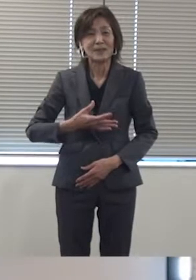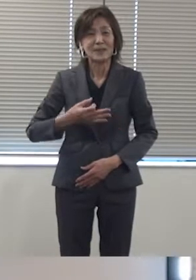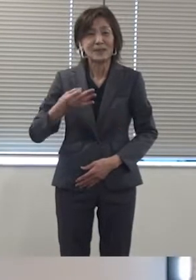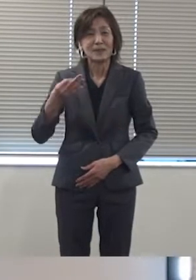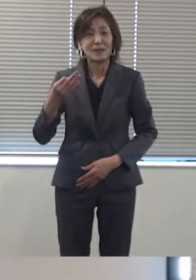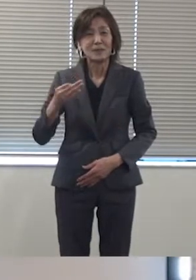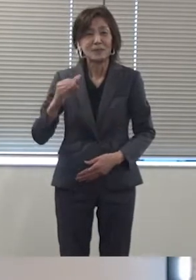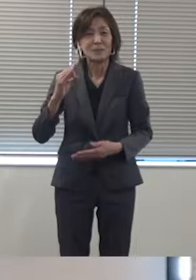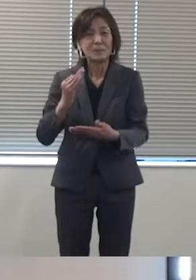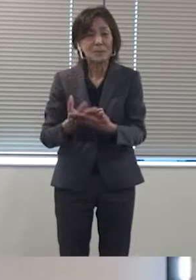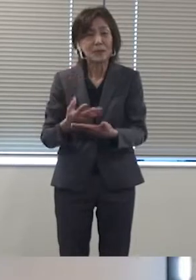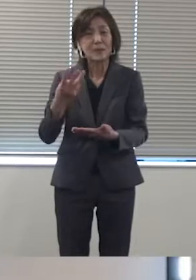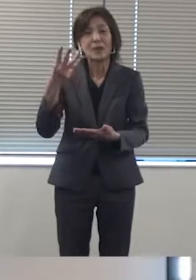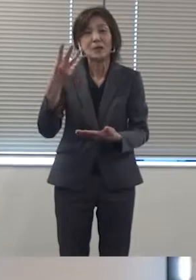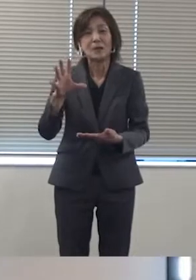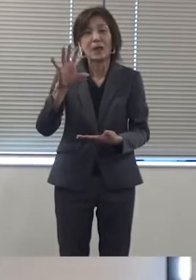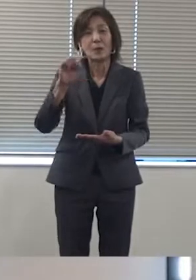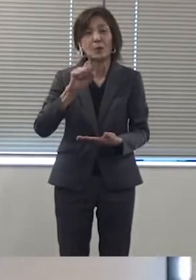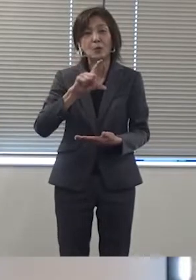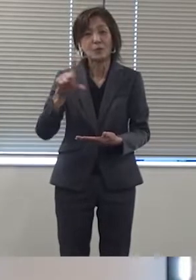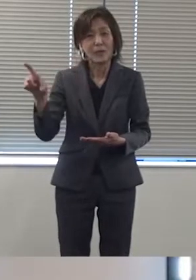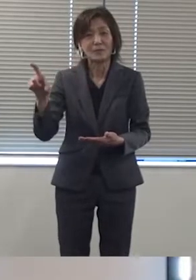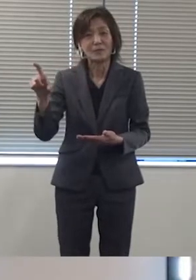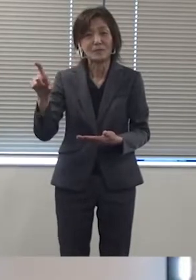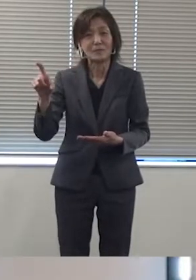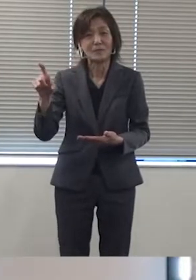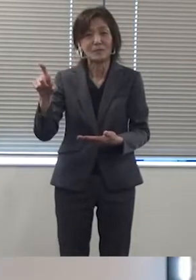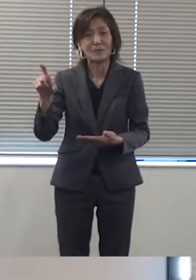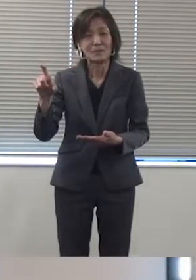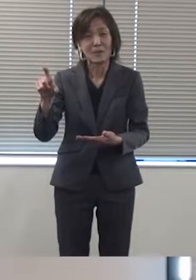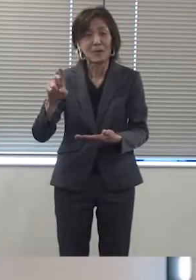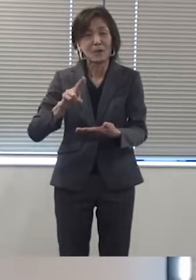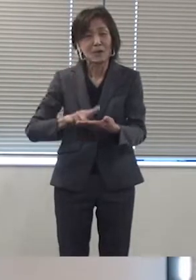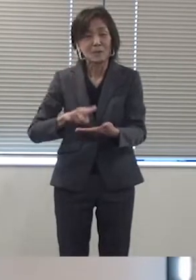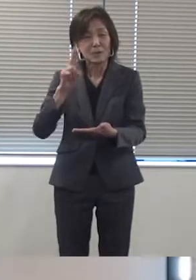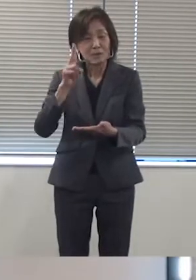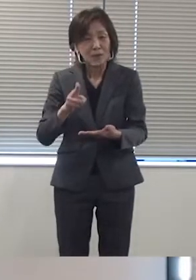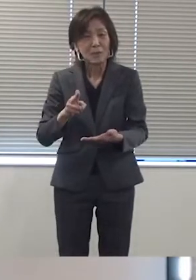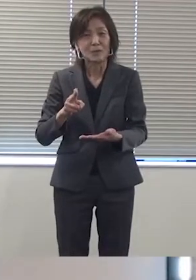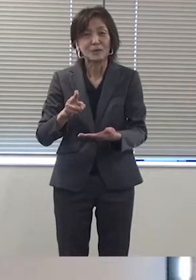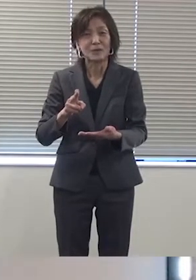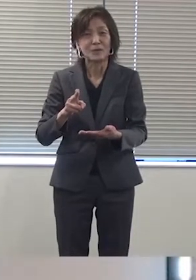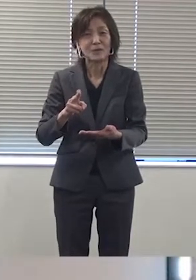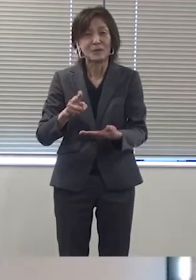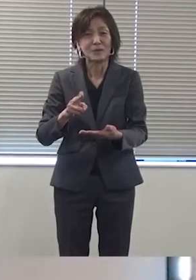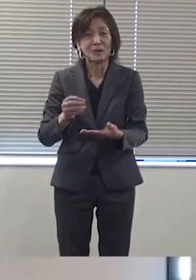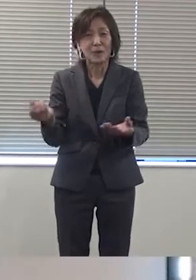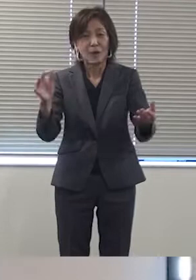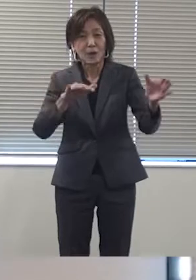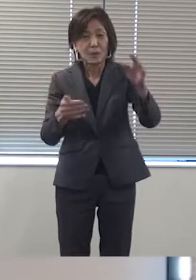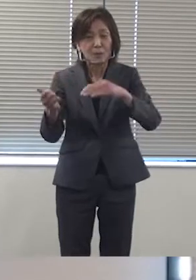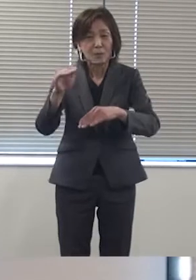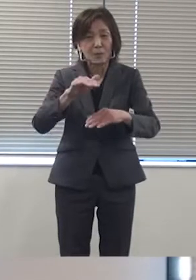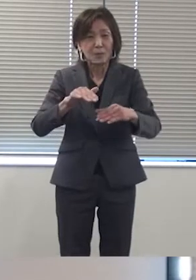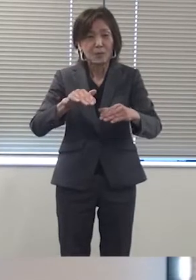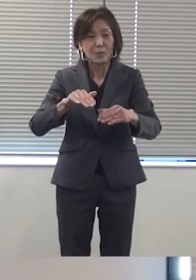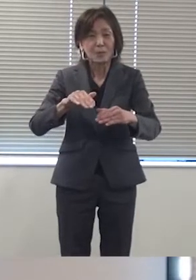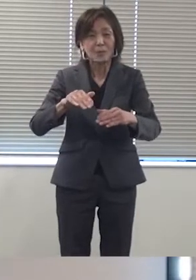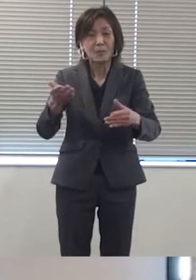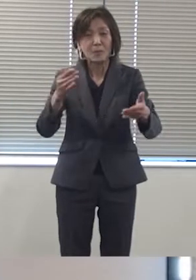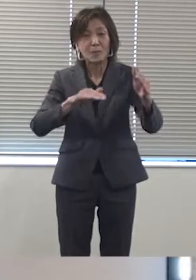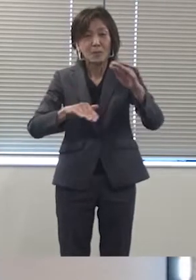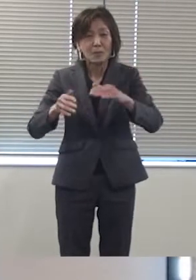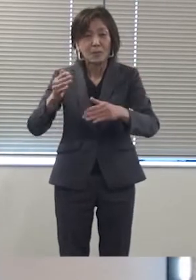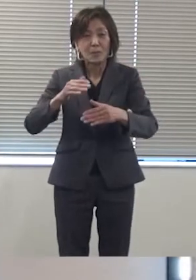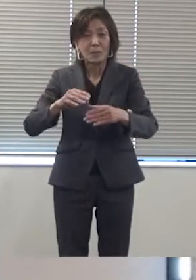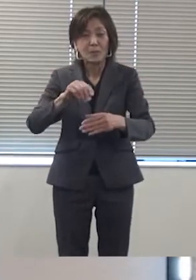ますので、通称の名前になりますが、盛土規制法というのが通称の正式名称は違うんですけれども、今